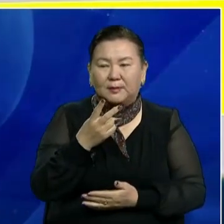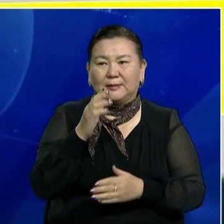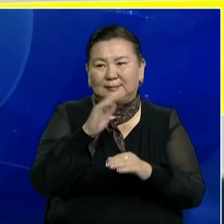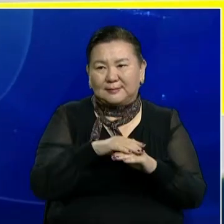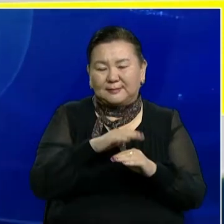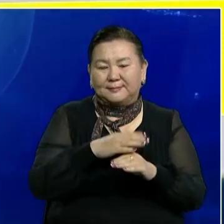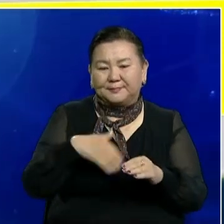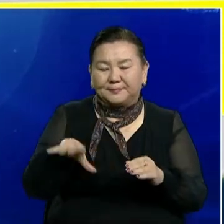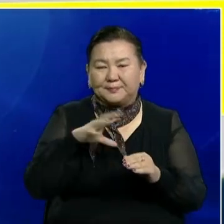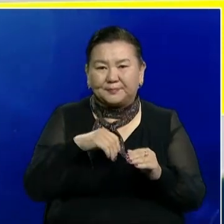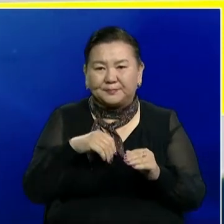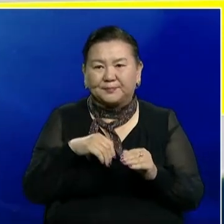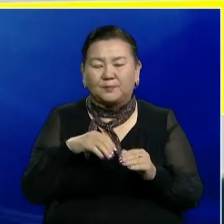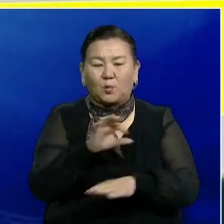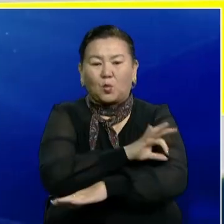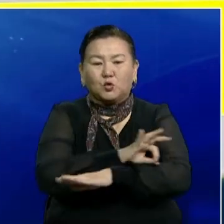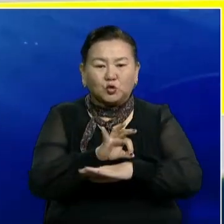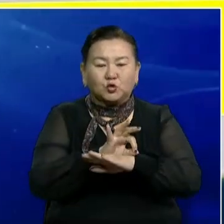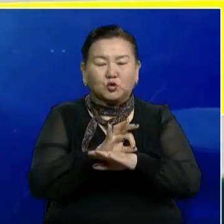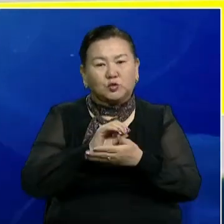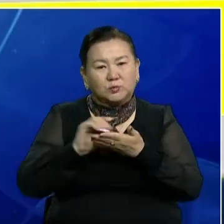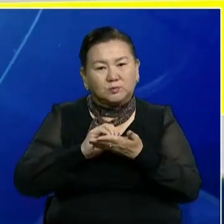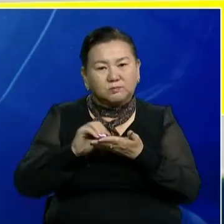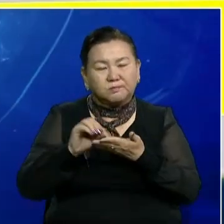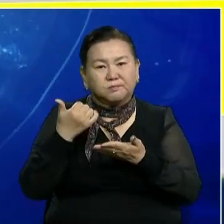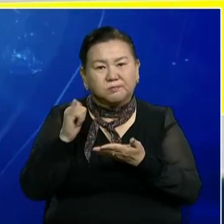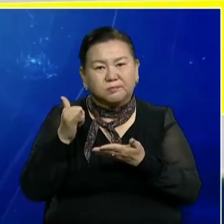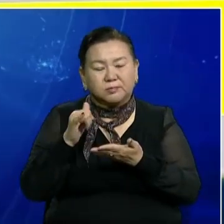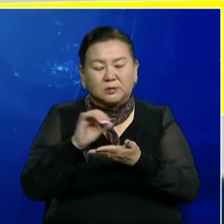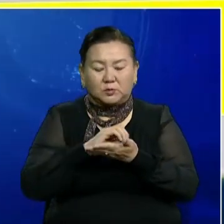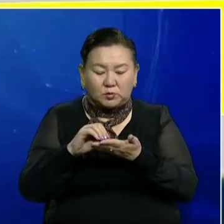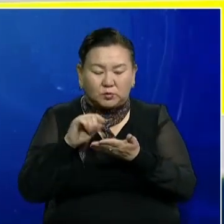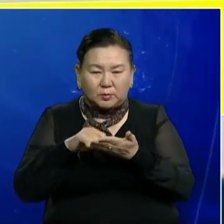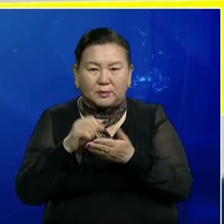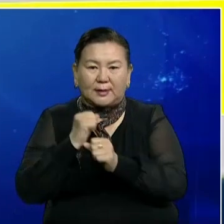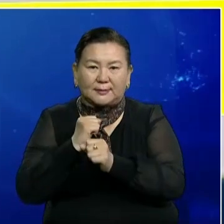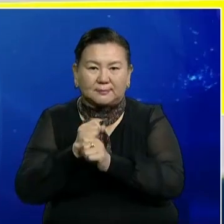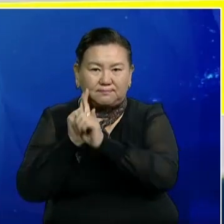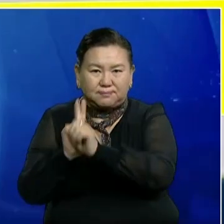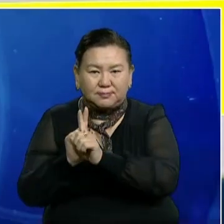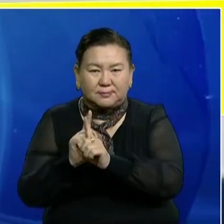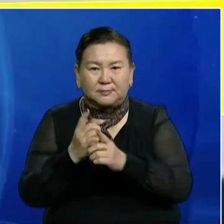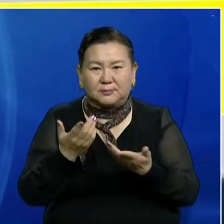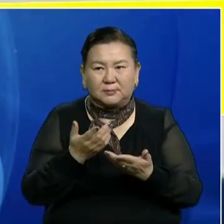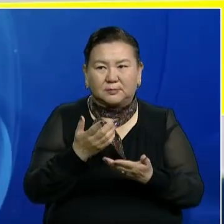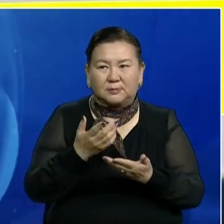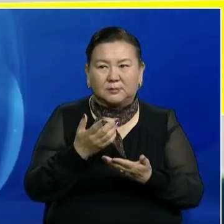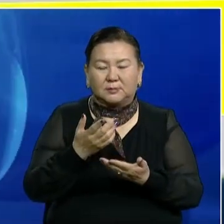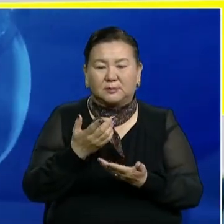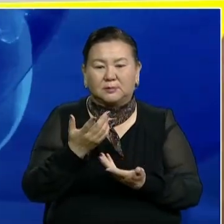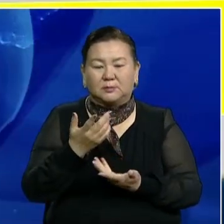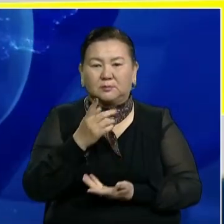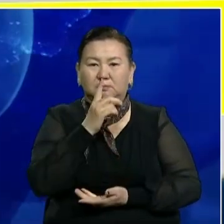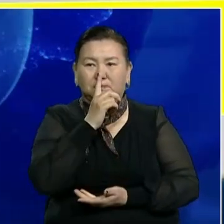тулд болохоор бид нар энийг төсөл болгоо буулгаад ирвэл яасан юм бэ? Төсөл болгоод ажил хэрэг болох юм л да тий. Хийсэн юм одоо ингээд